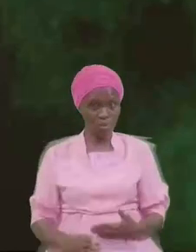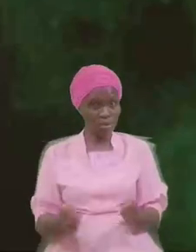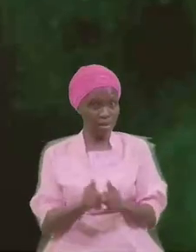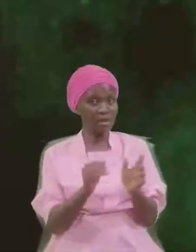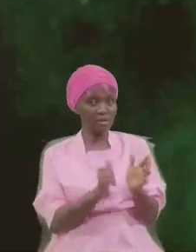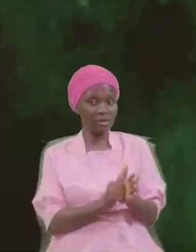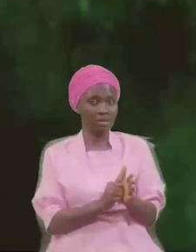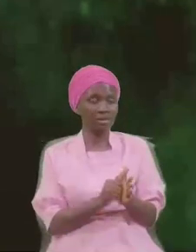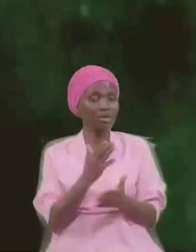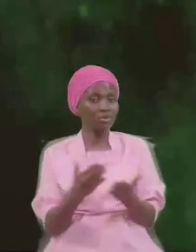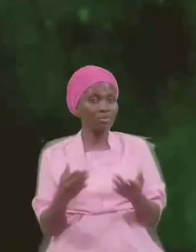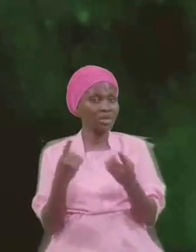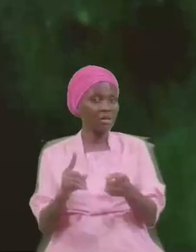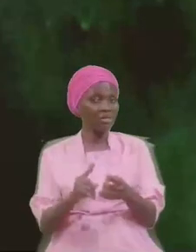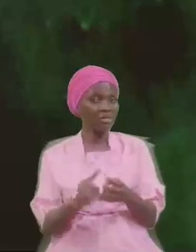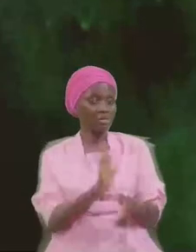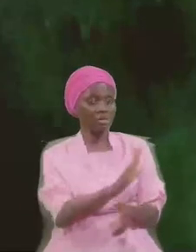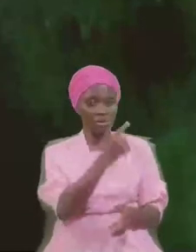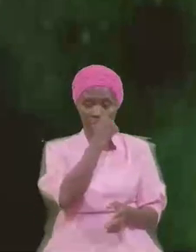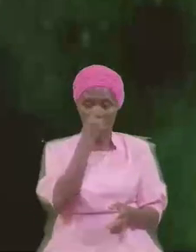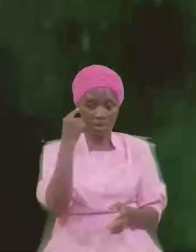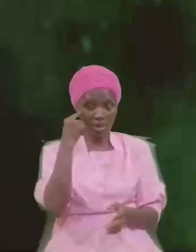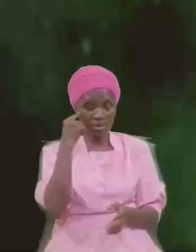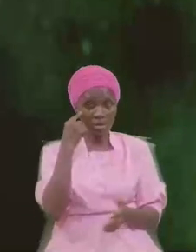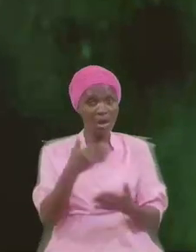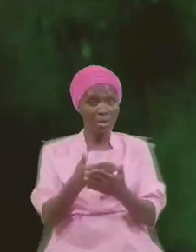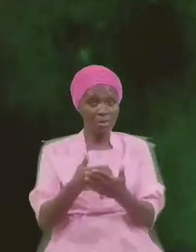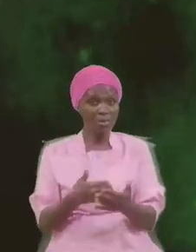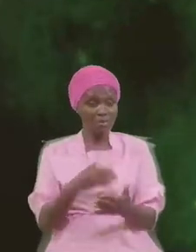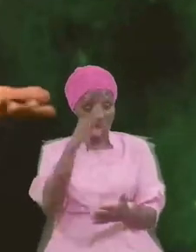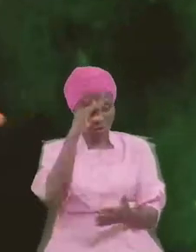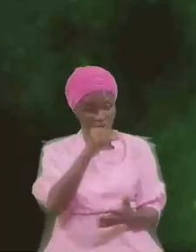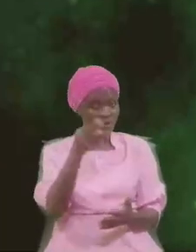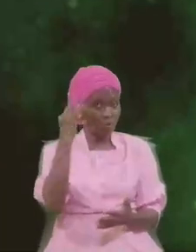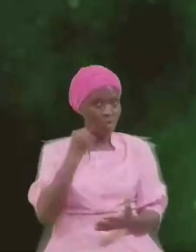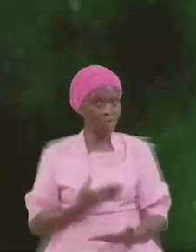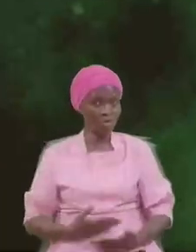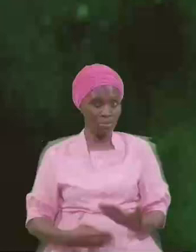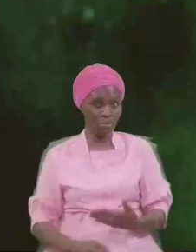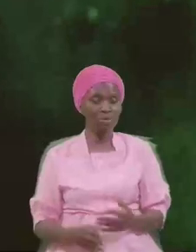ça. Quelque chose est arrivé aux yeux avant que la personne ne soit née.